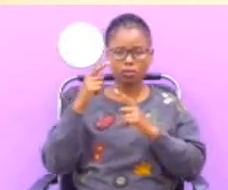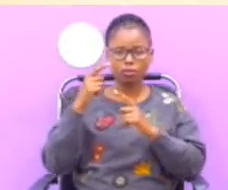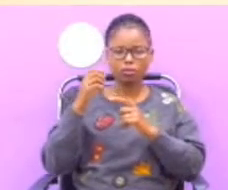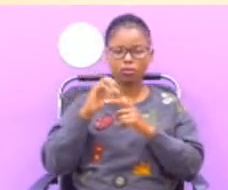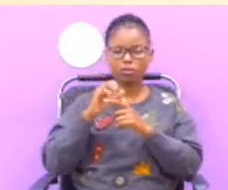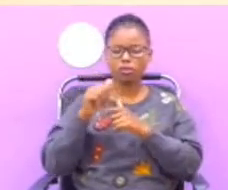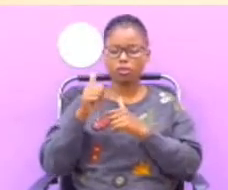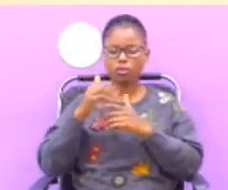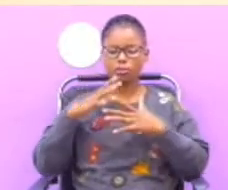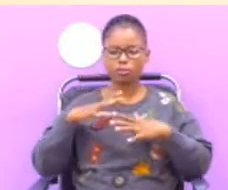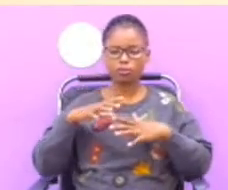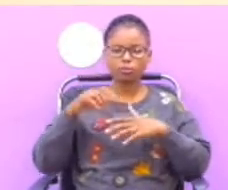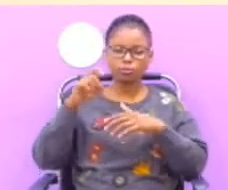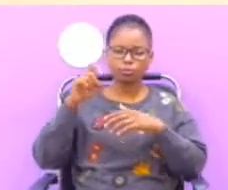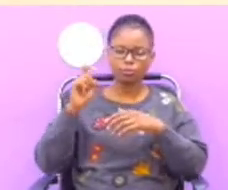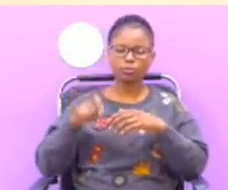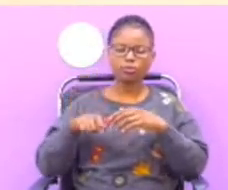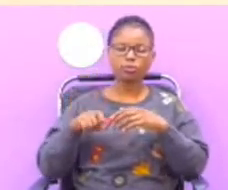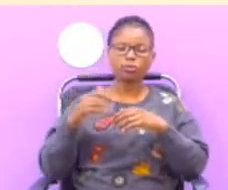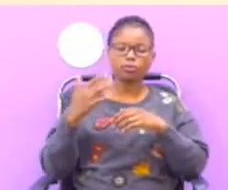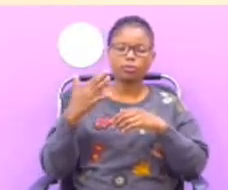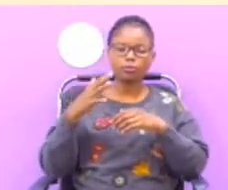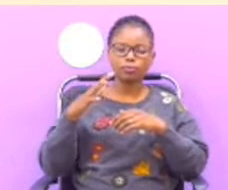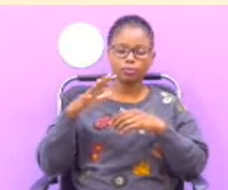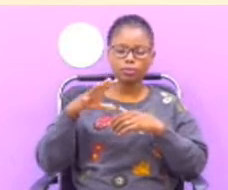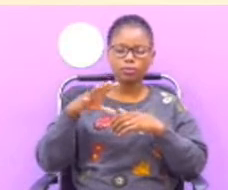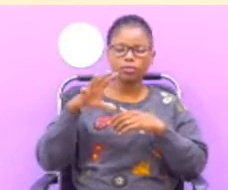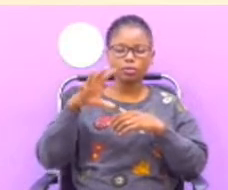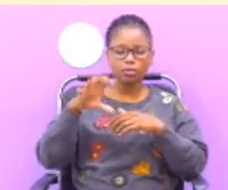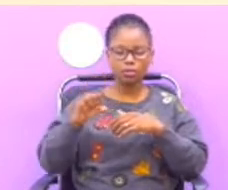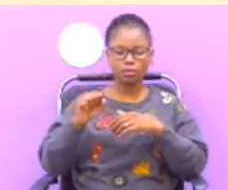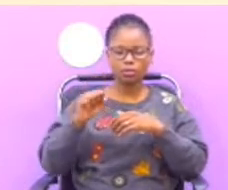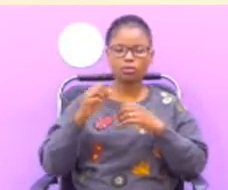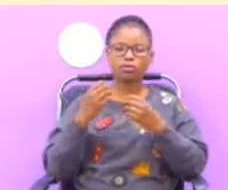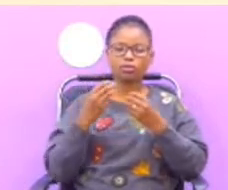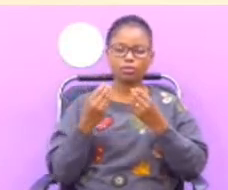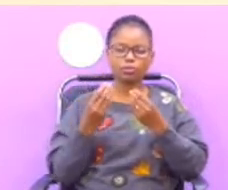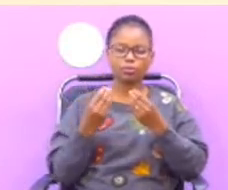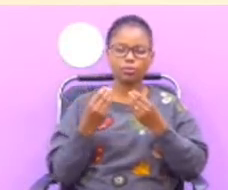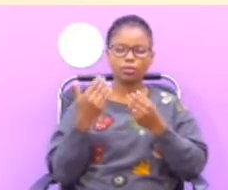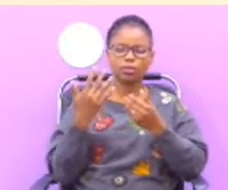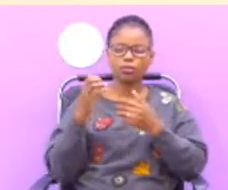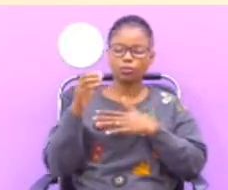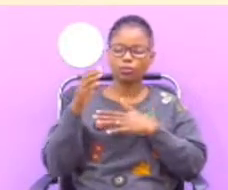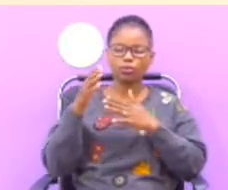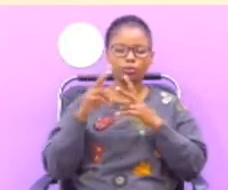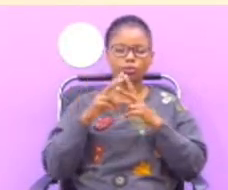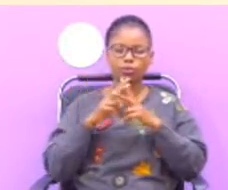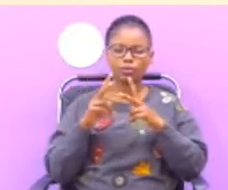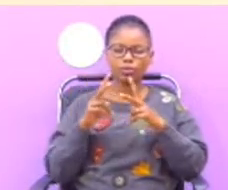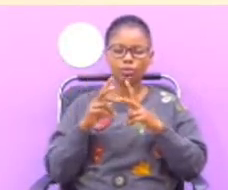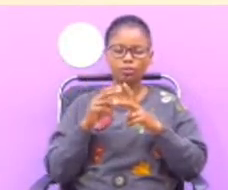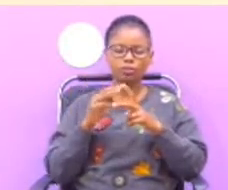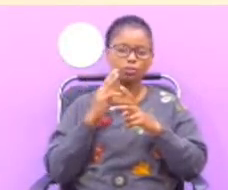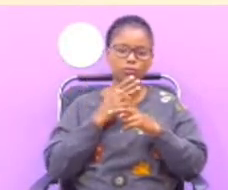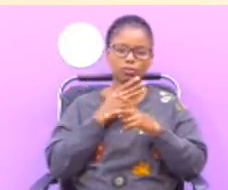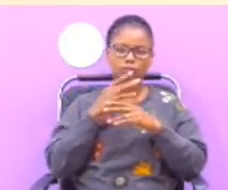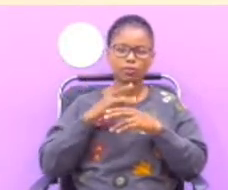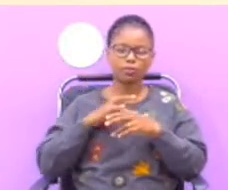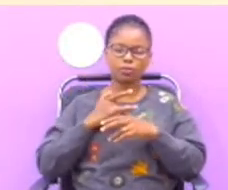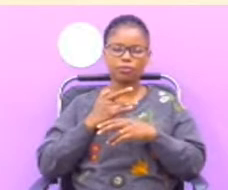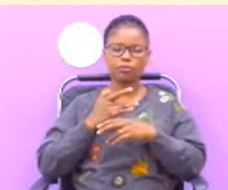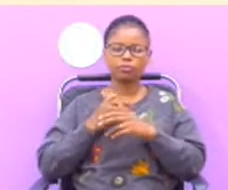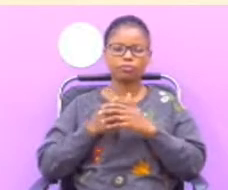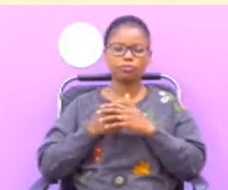no gũgũtambũrũka igũrũ rĩao na no gũkũmakinyĩra mwathani arotũiguĩrĩra tha